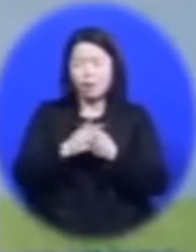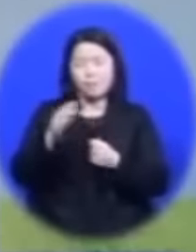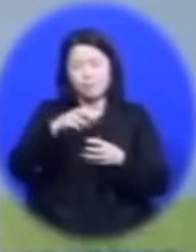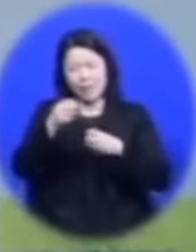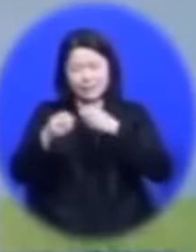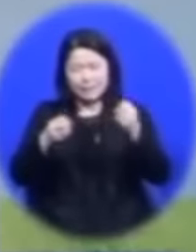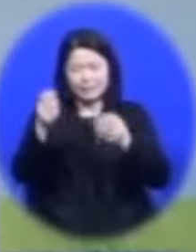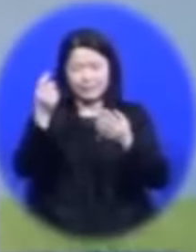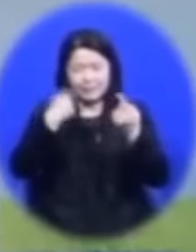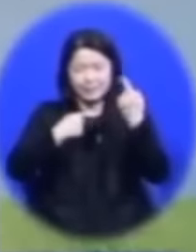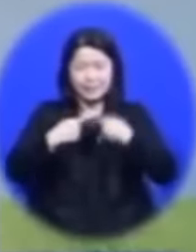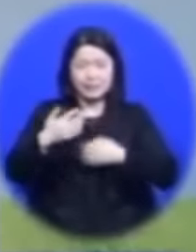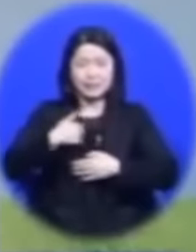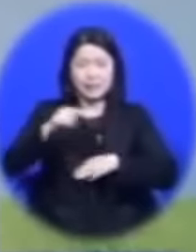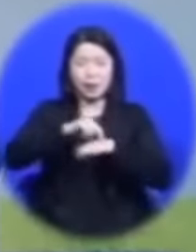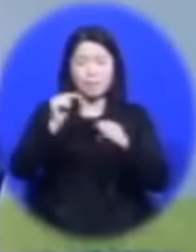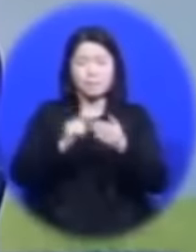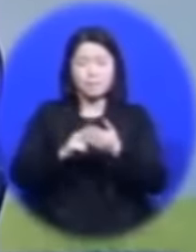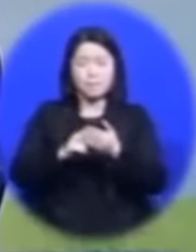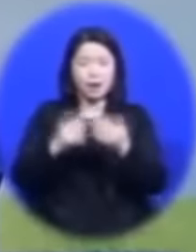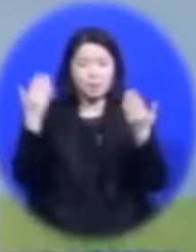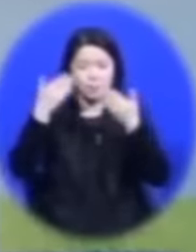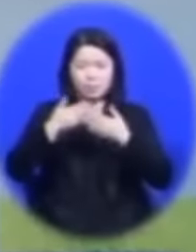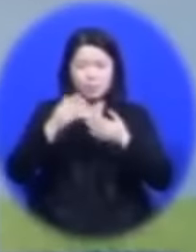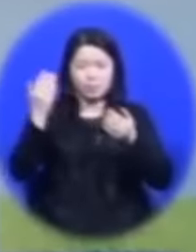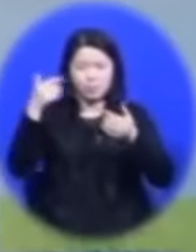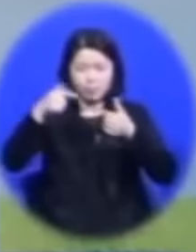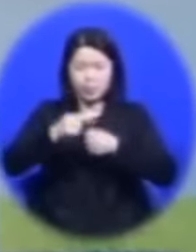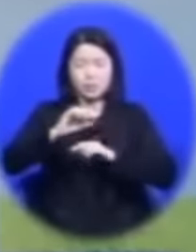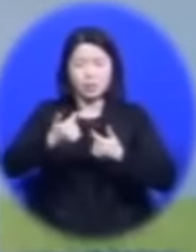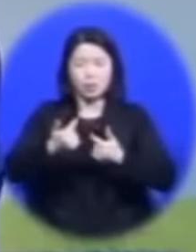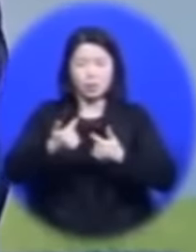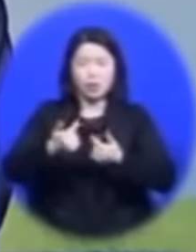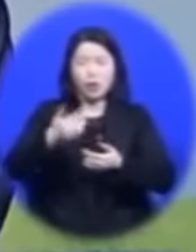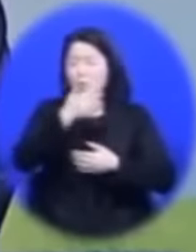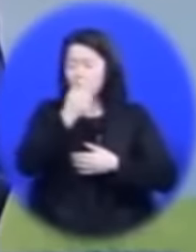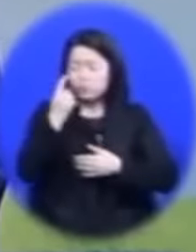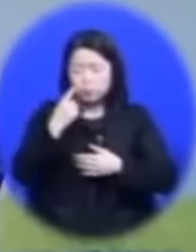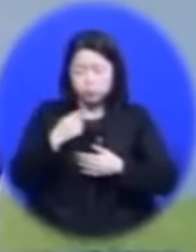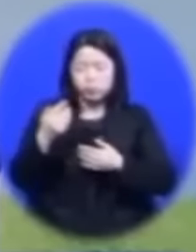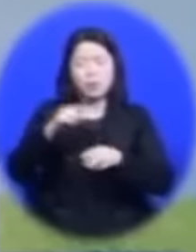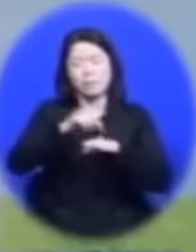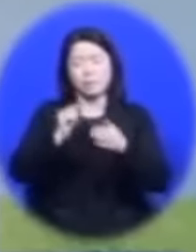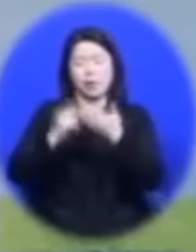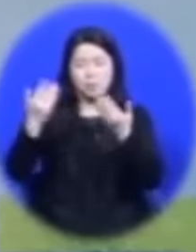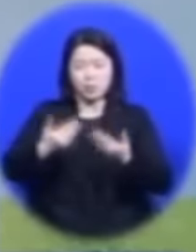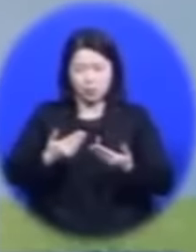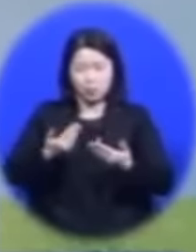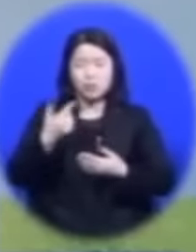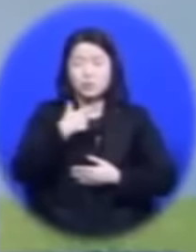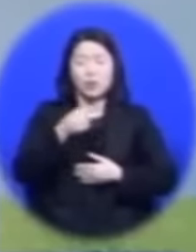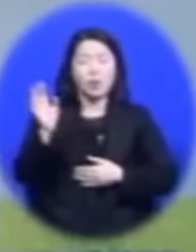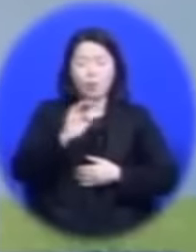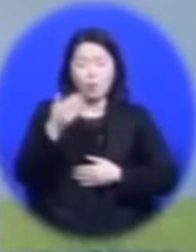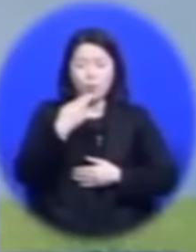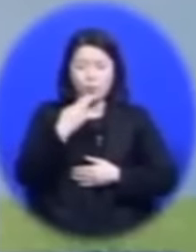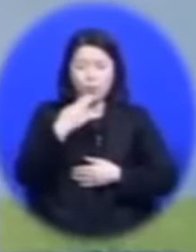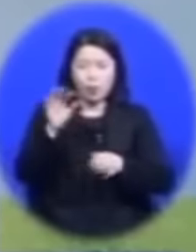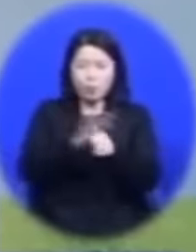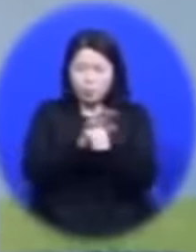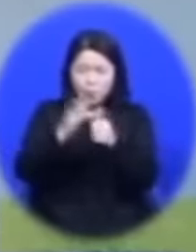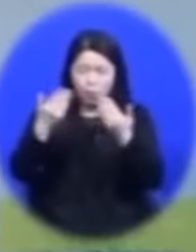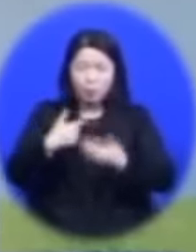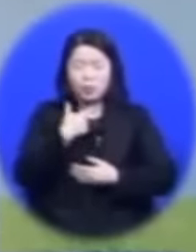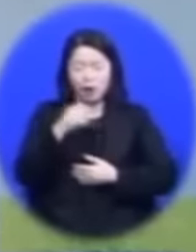마음은 아물 줄을 모릅니다. 동정받기를 원했으나 아무도 없었고 위로받기를 원했으나 아무도 찾지 못했습니다.